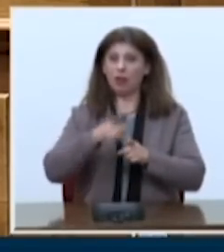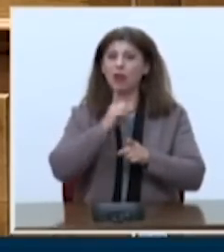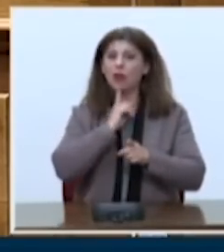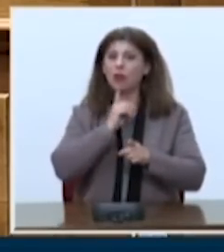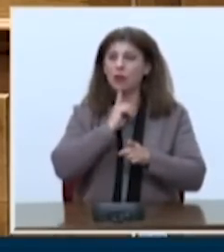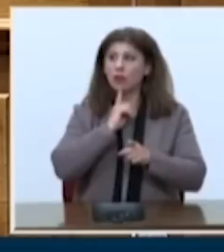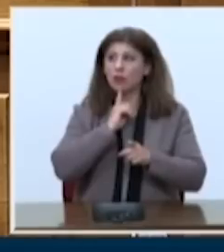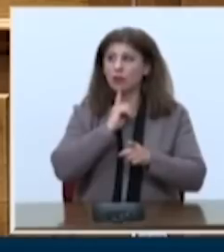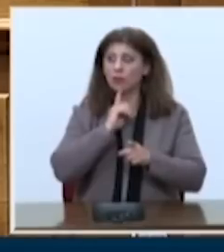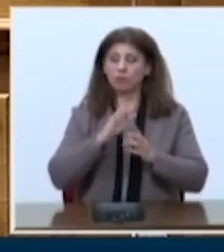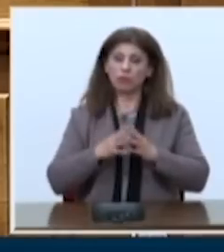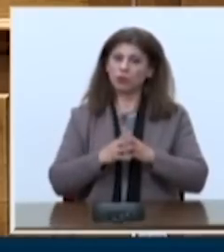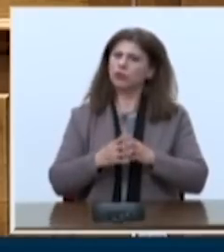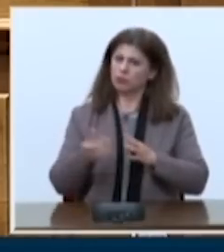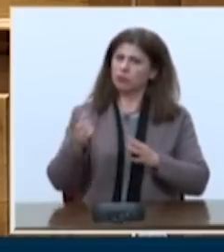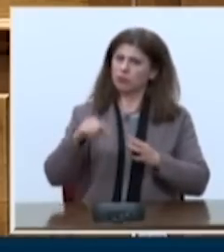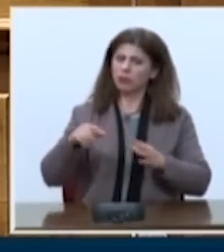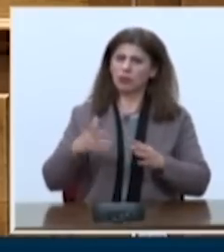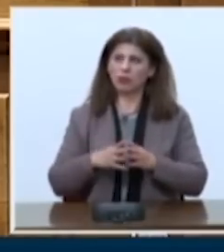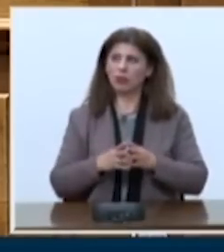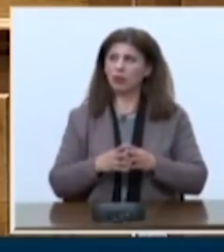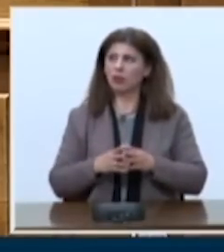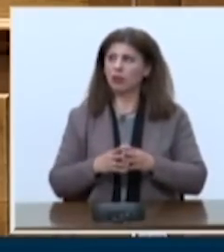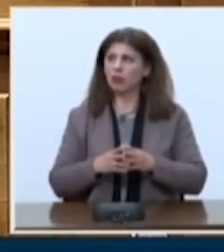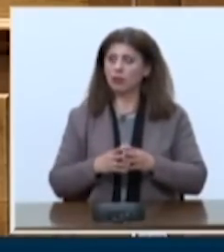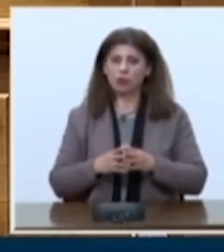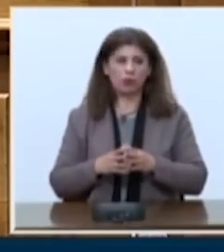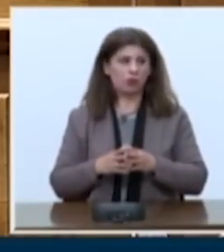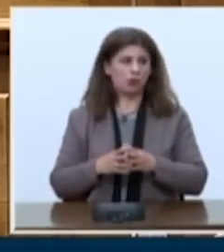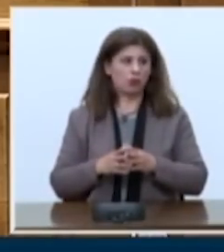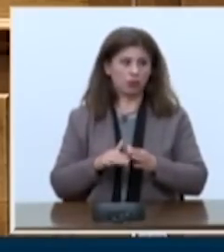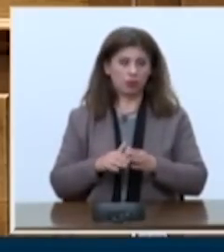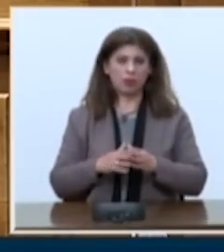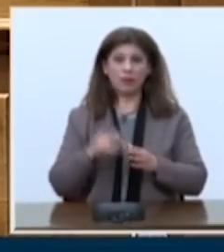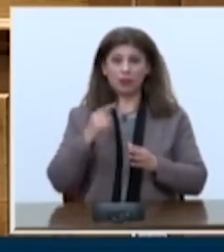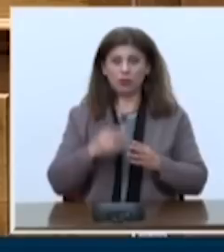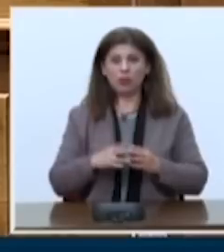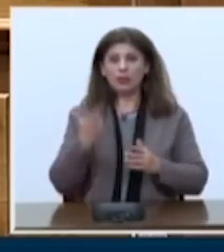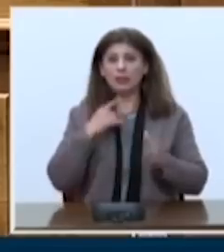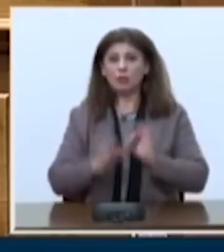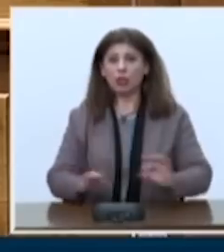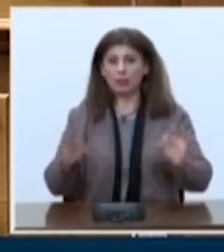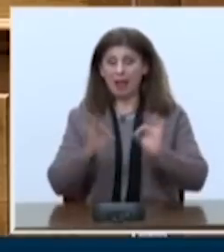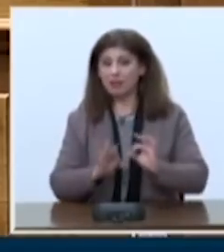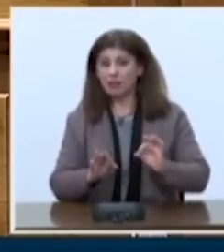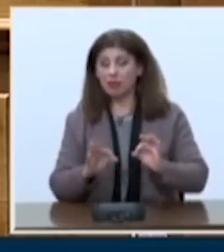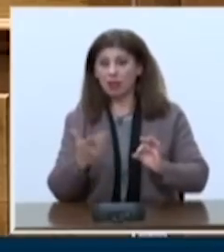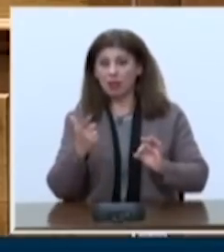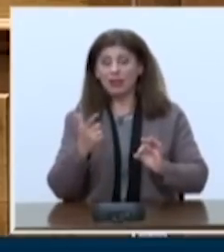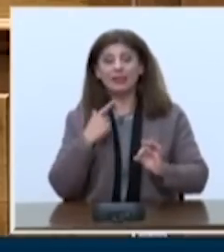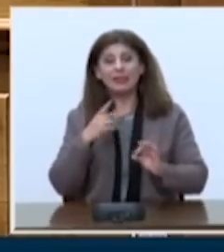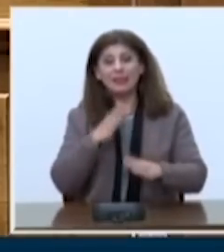της Σούδας. Πού την πάτε αλήθεια τη δουλειά? Τι προετοιμάζετε? Ποιοι είναι οι